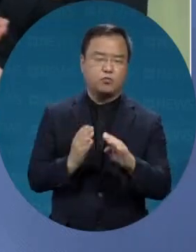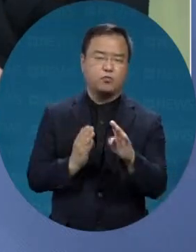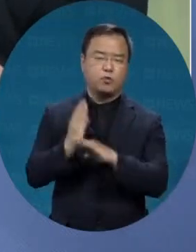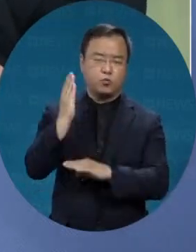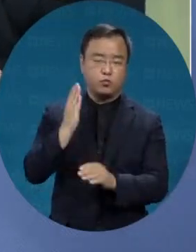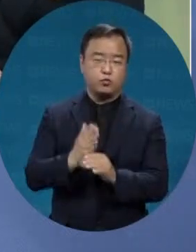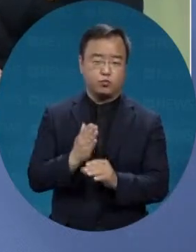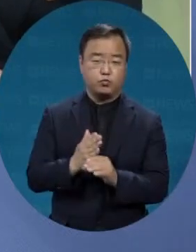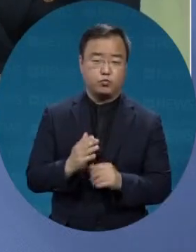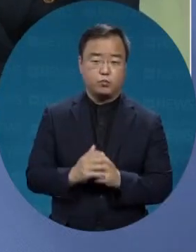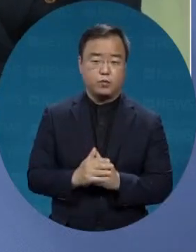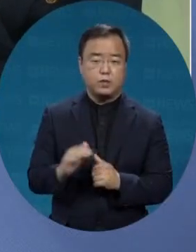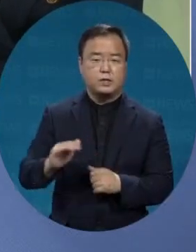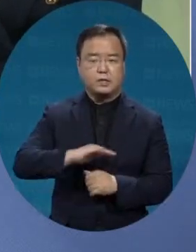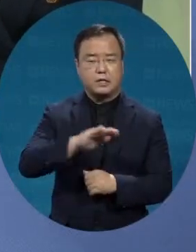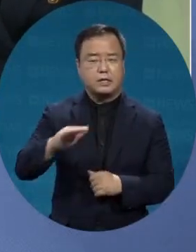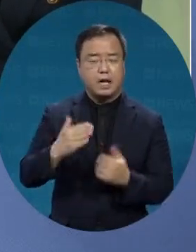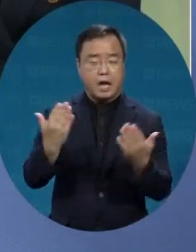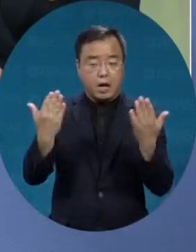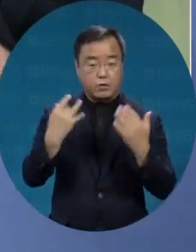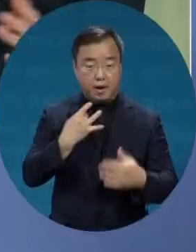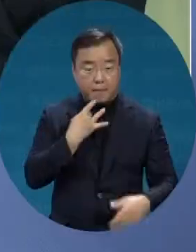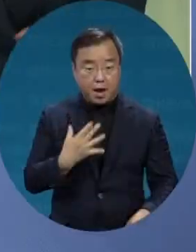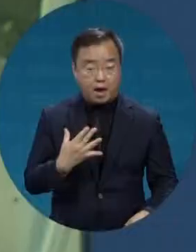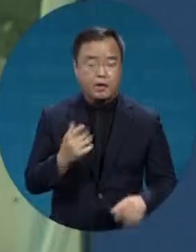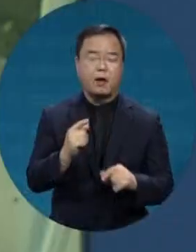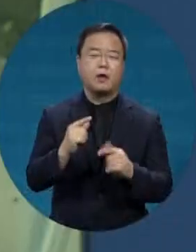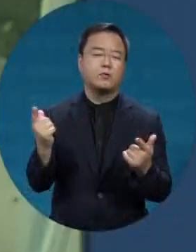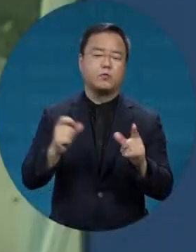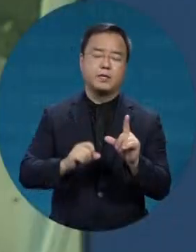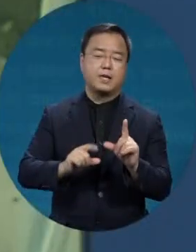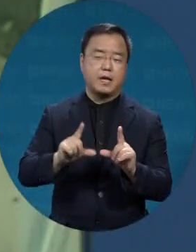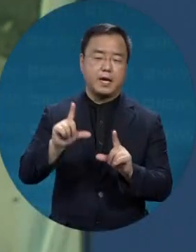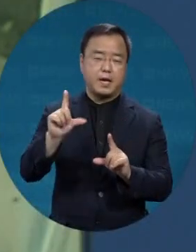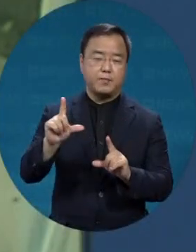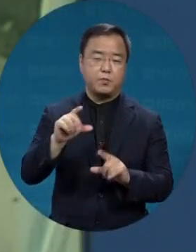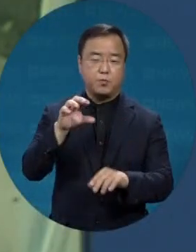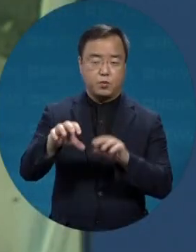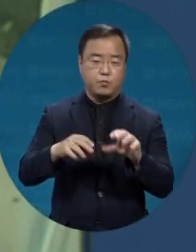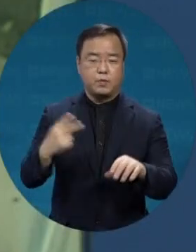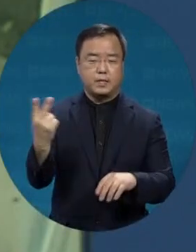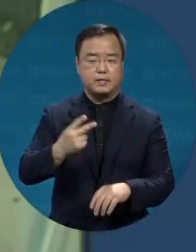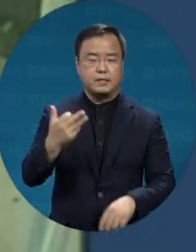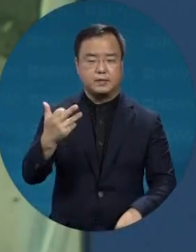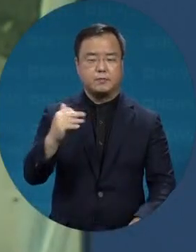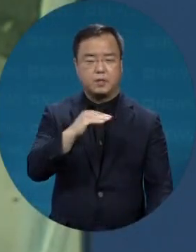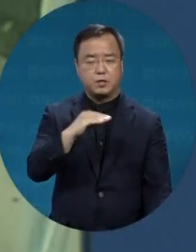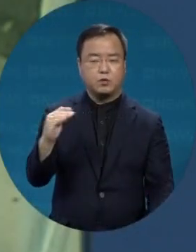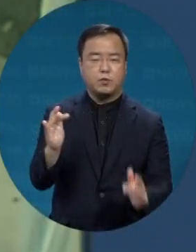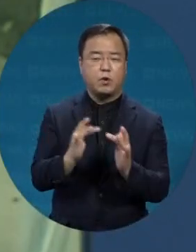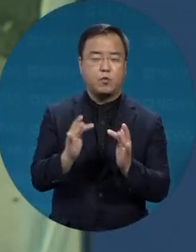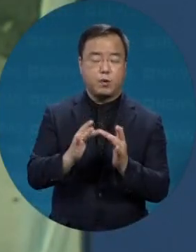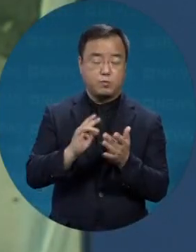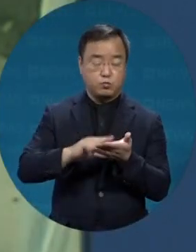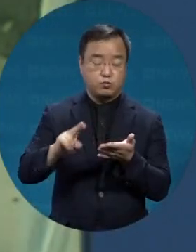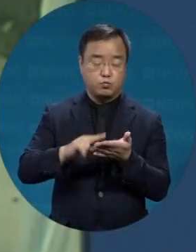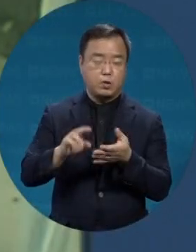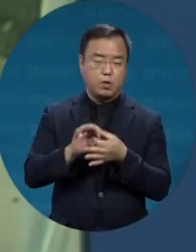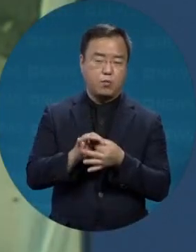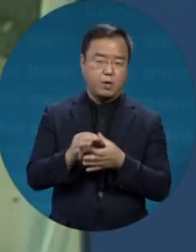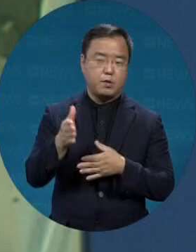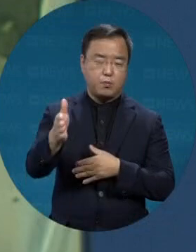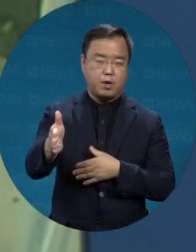저희 학교만 사실 그런다기보다는 전반적으로 보면은 뭐 2018년 기준으로 웹툰 관련된 학과가